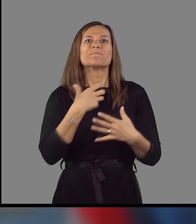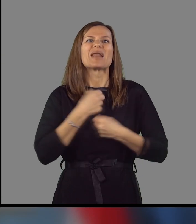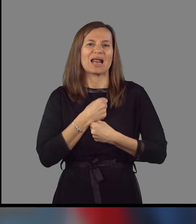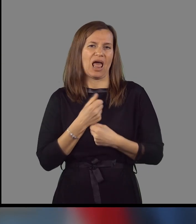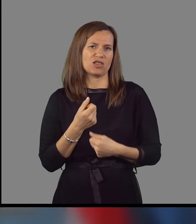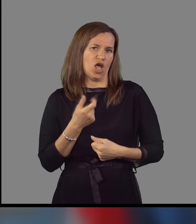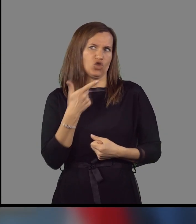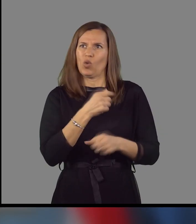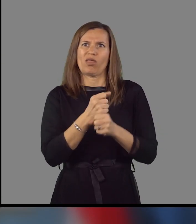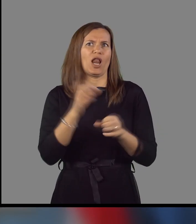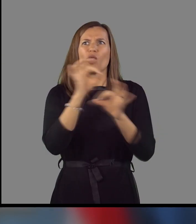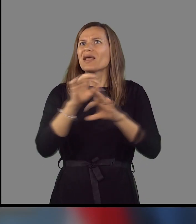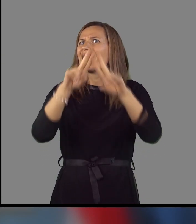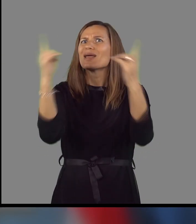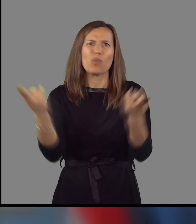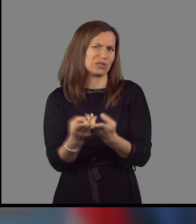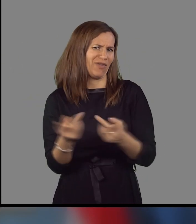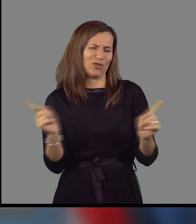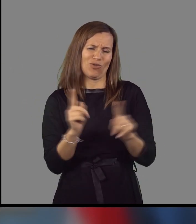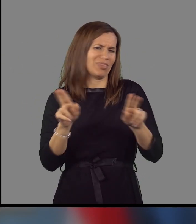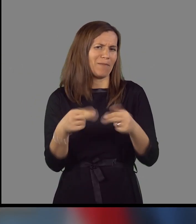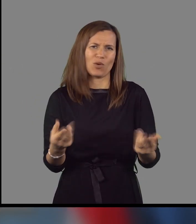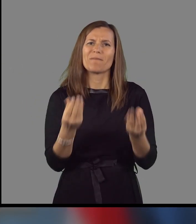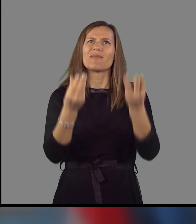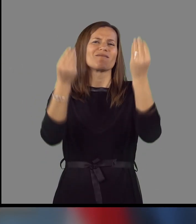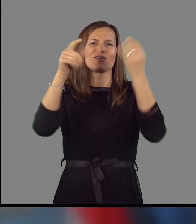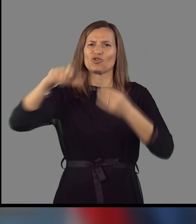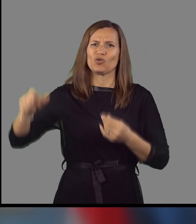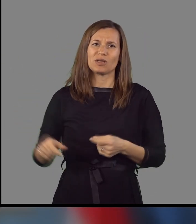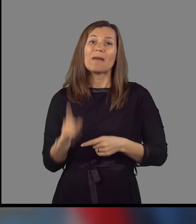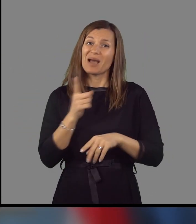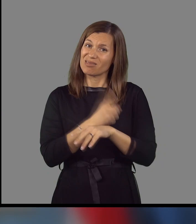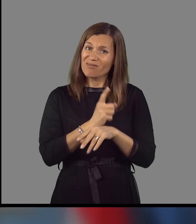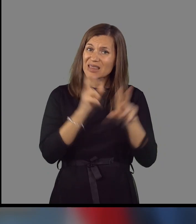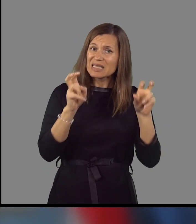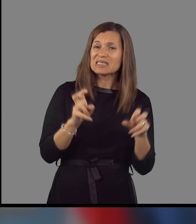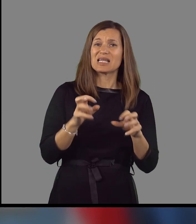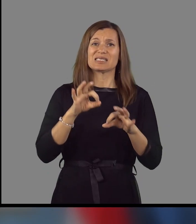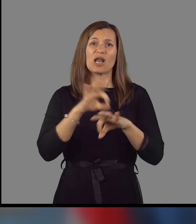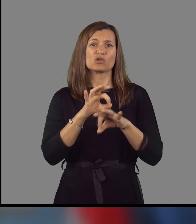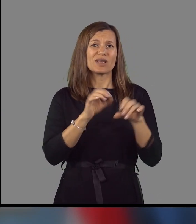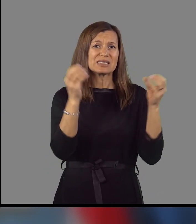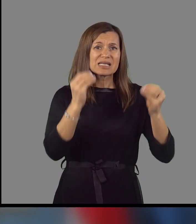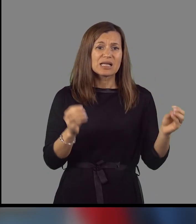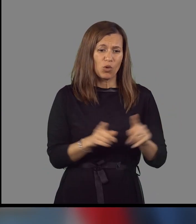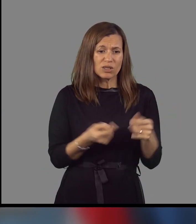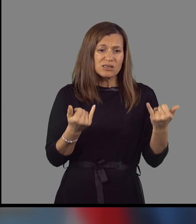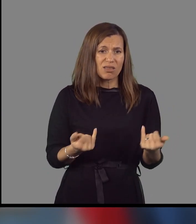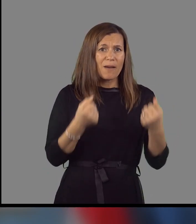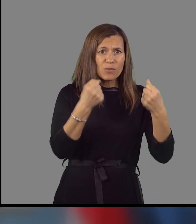nobena država in ni možno izvesti nikjer. Prepričan pa sem, da definicije in zdravstveni sistem, kot je